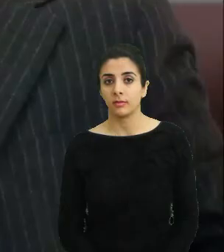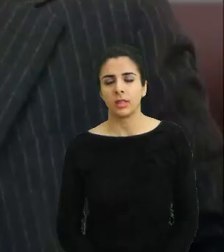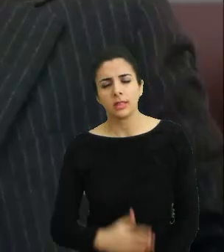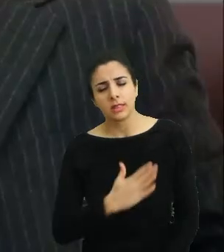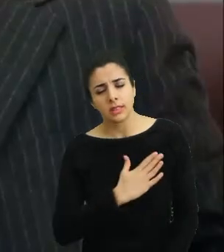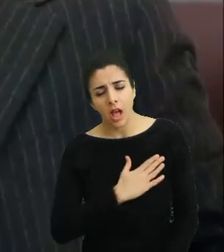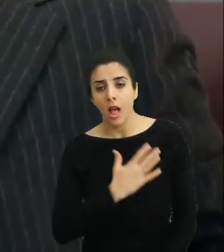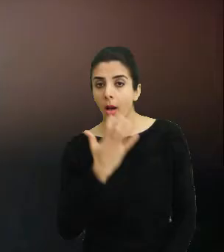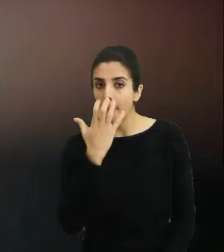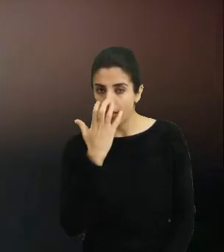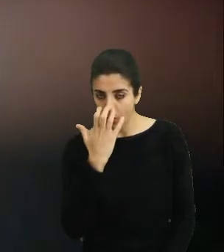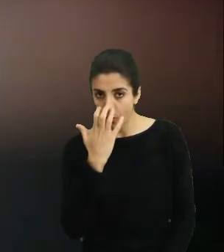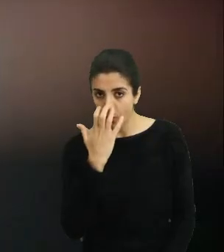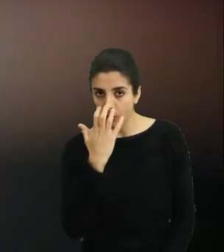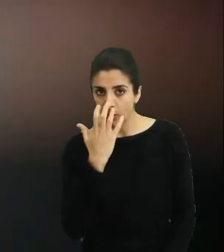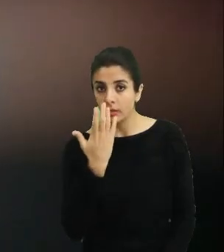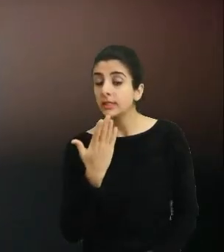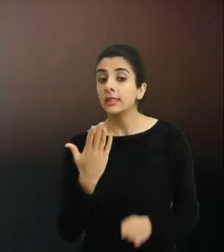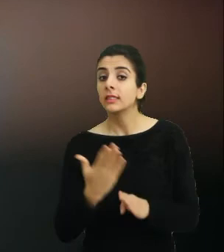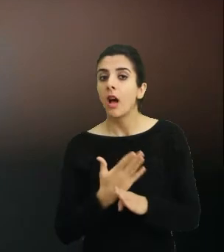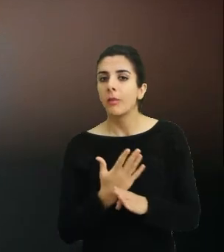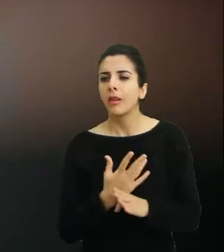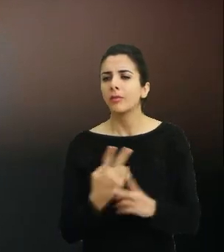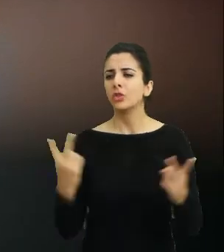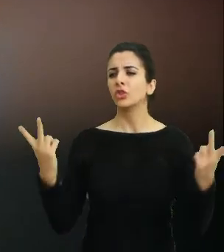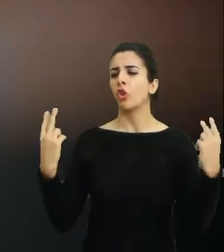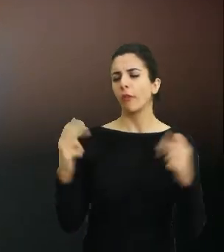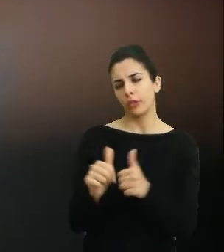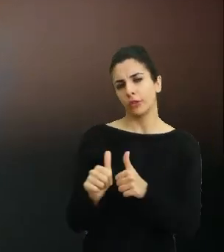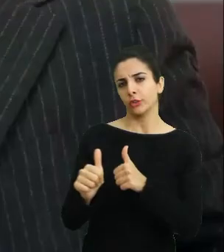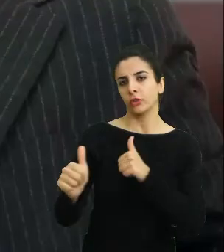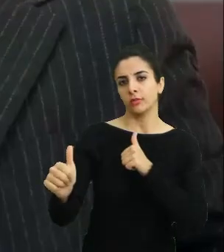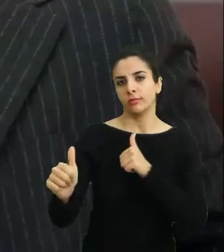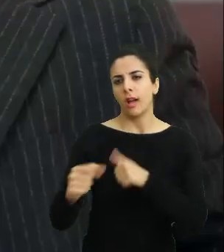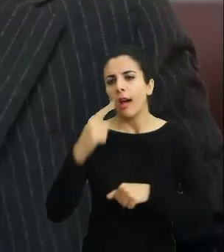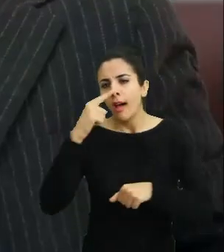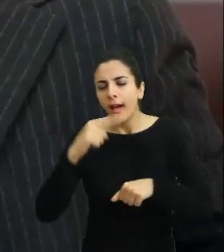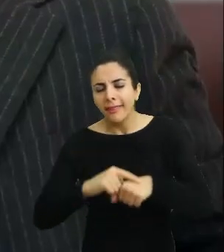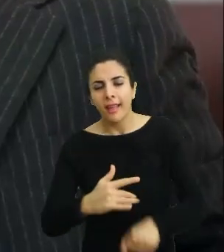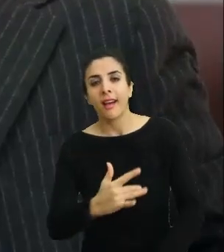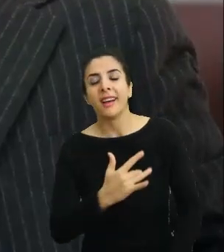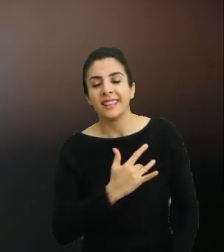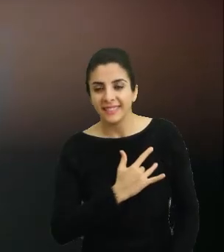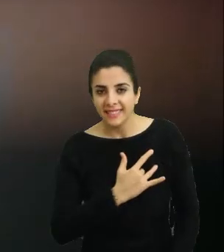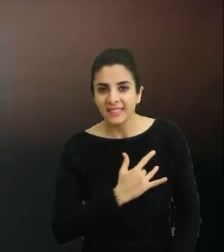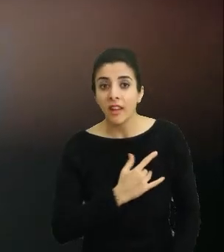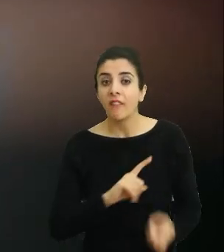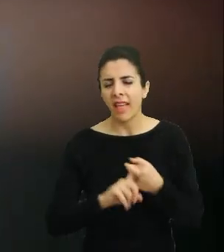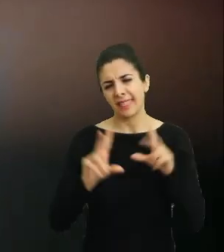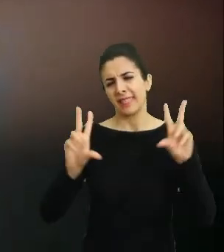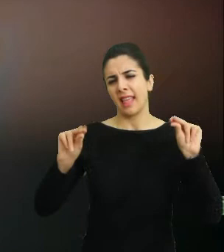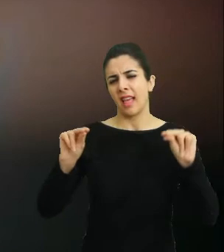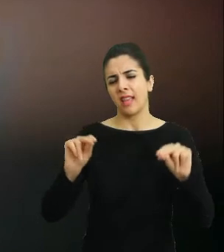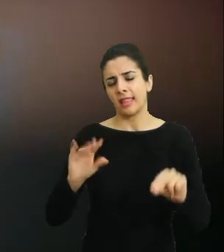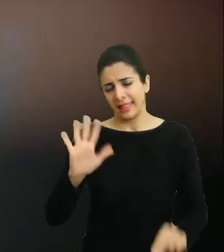Saygı da bekler. Çünkü gösteriden uzak. Ve rahmet ve merhamet. Ve yeter artık